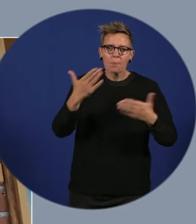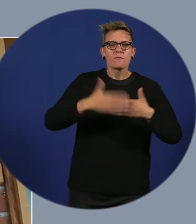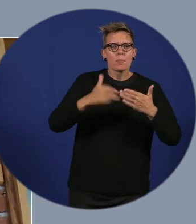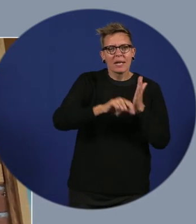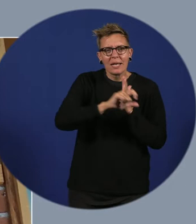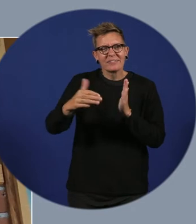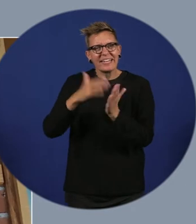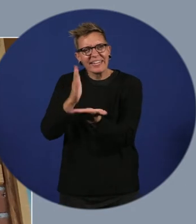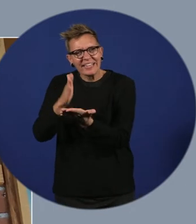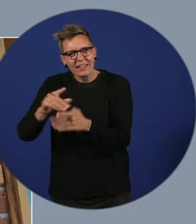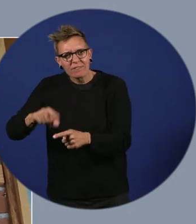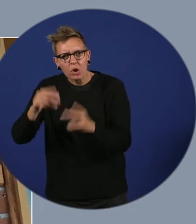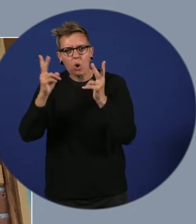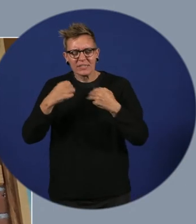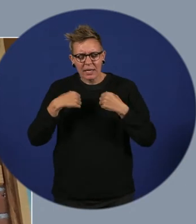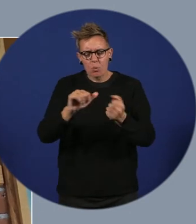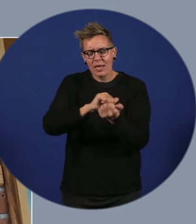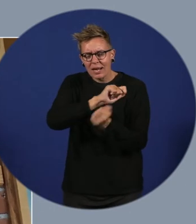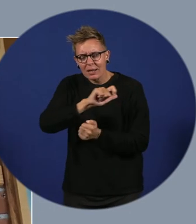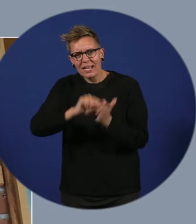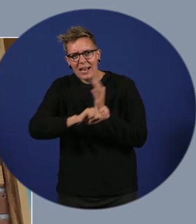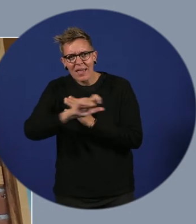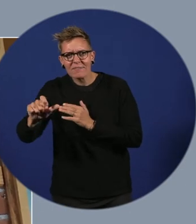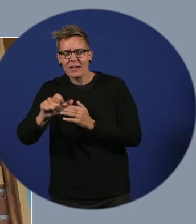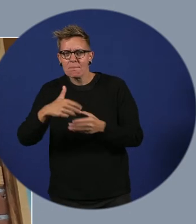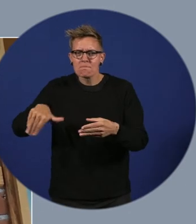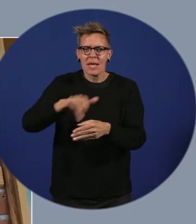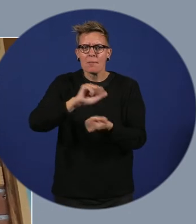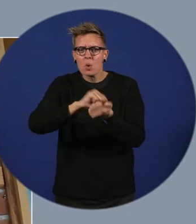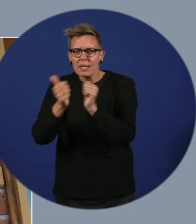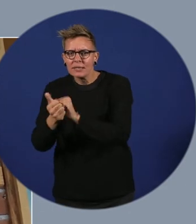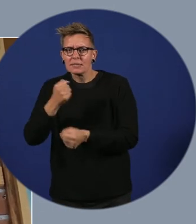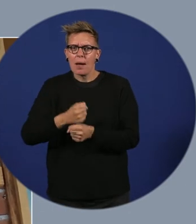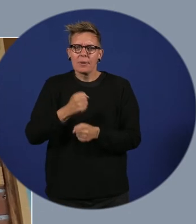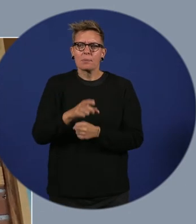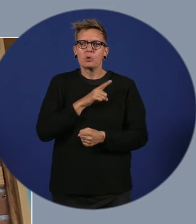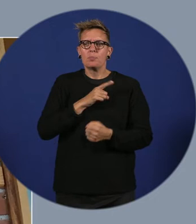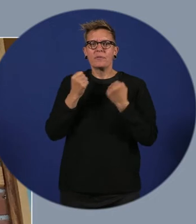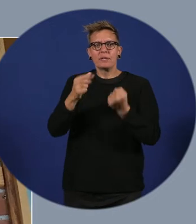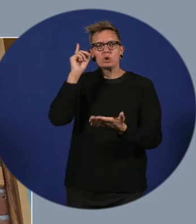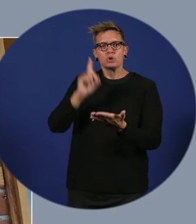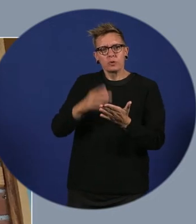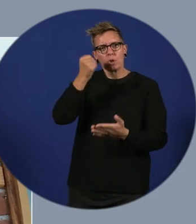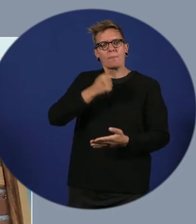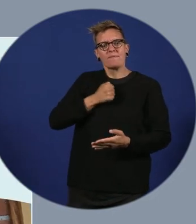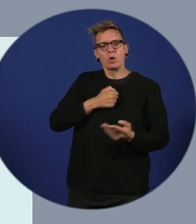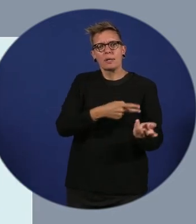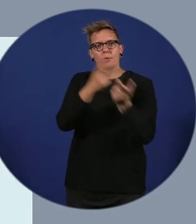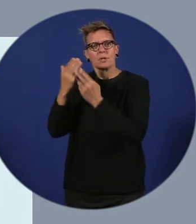valet och för att det engagerar elever i politiken. Och det är väldigt viktigt om man ska kunna bevara demokratin i